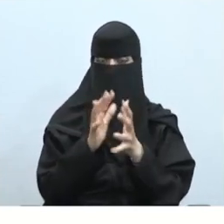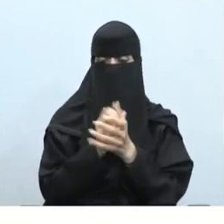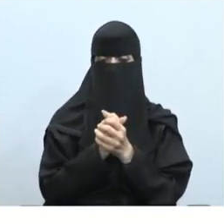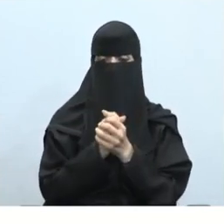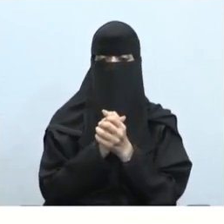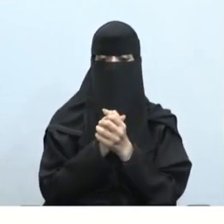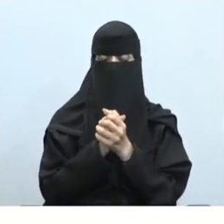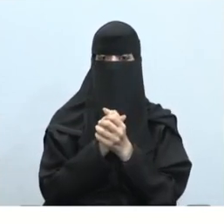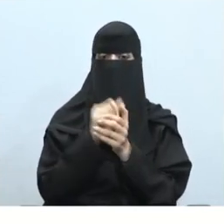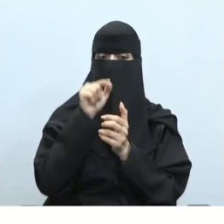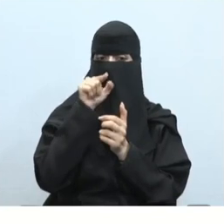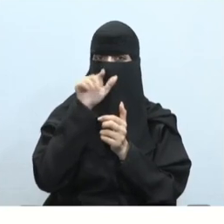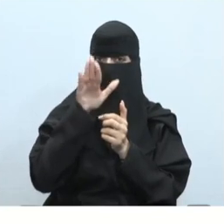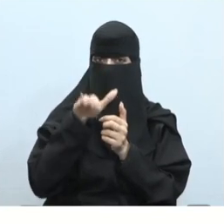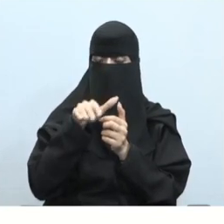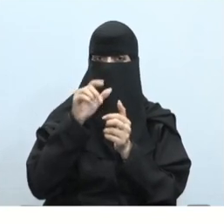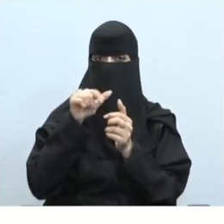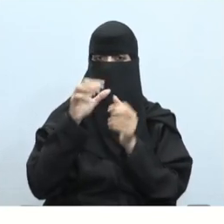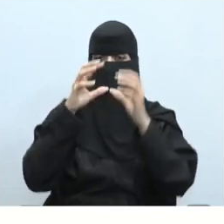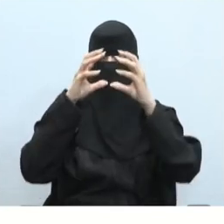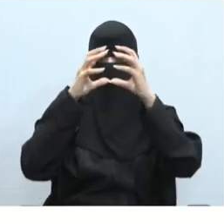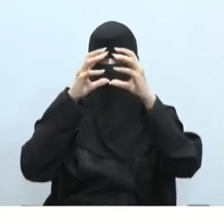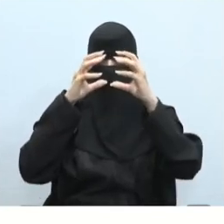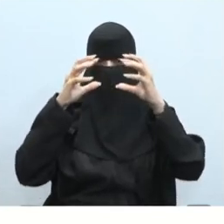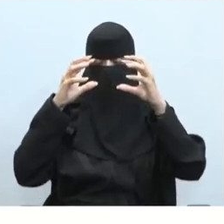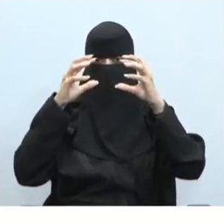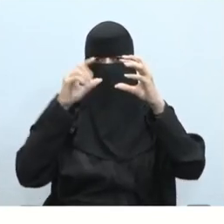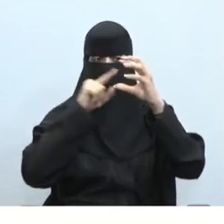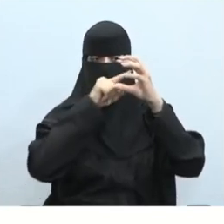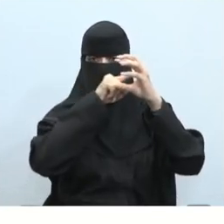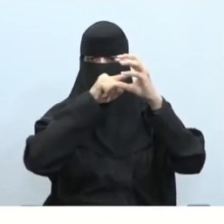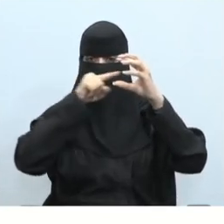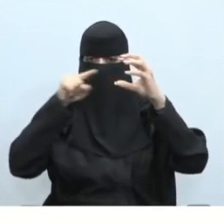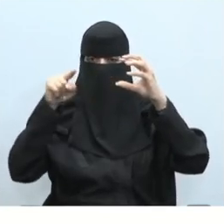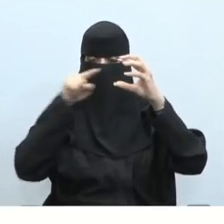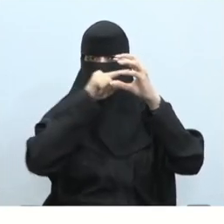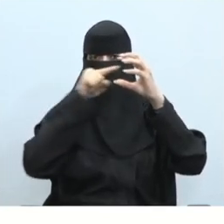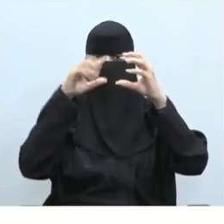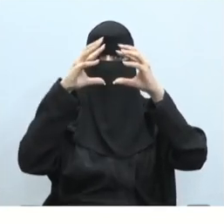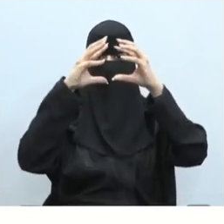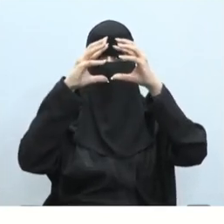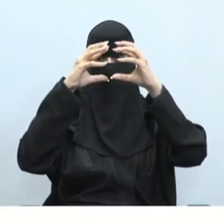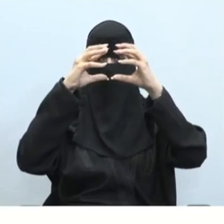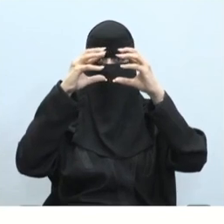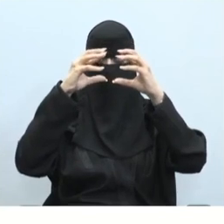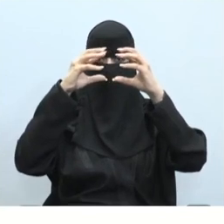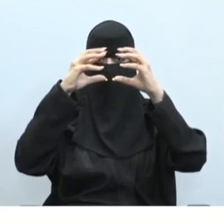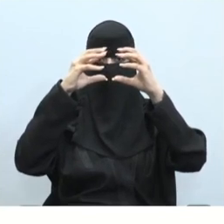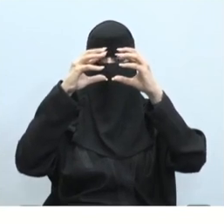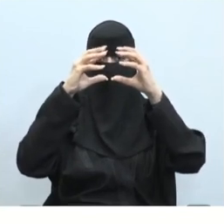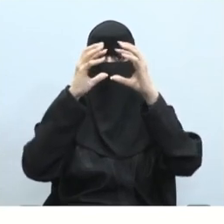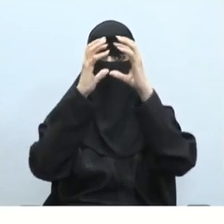احسنتم بل هي منبعجه عند خط الاستواء ومفلطحه عند القطبين